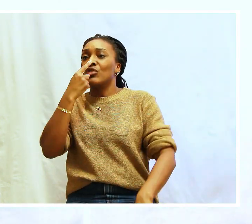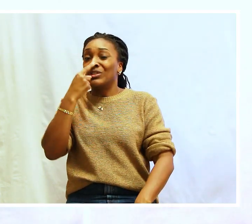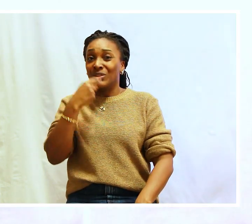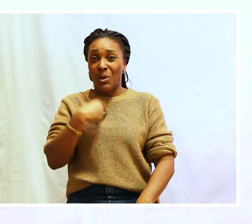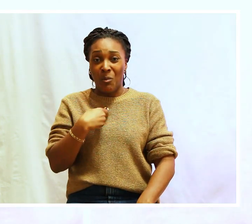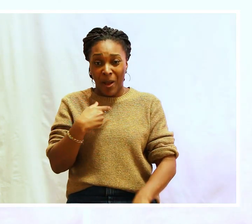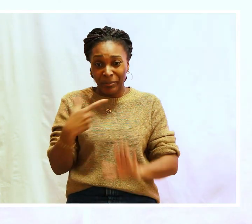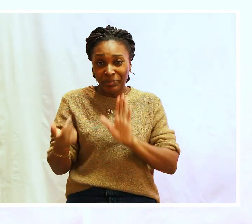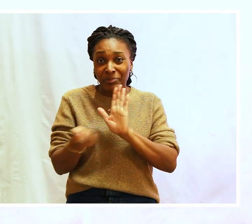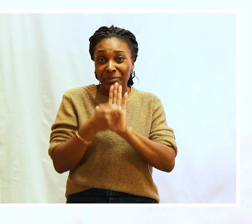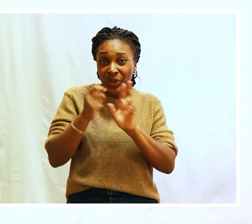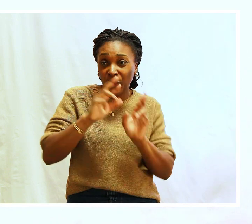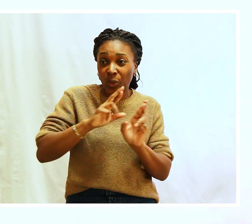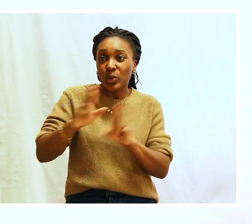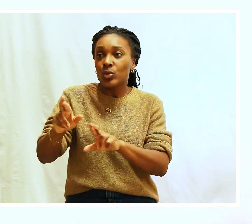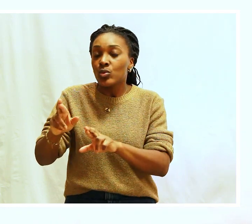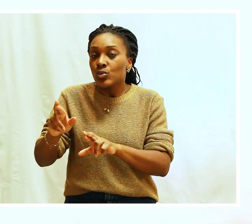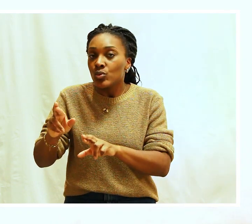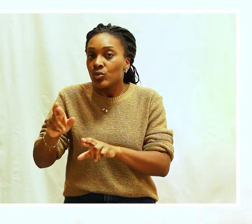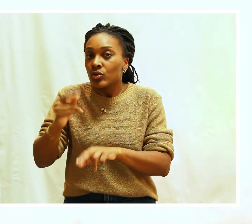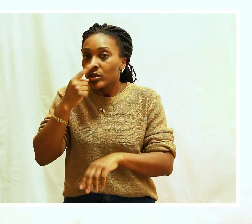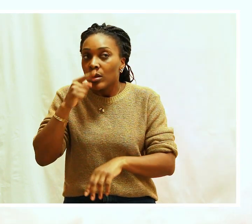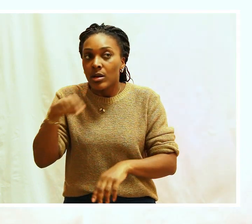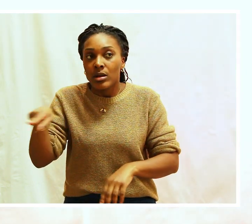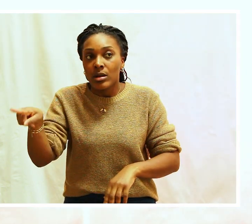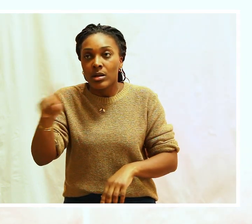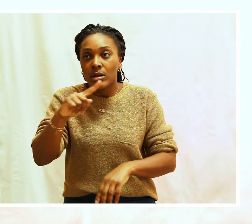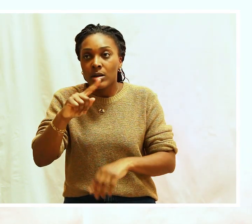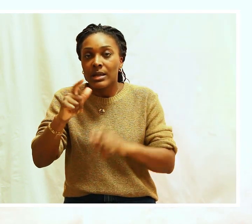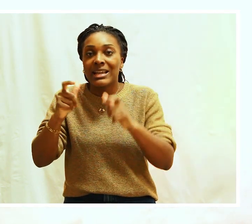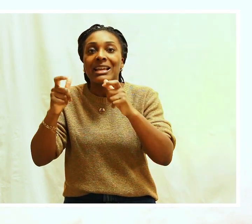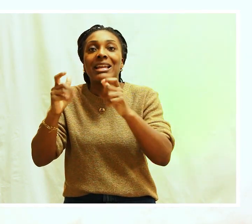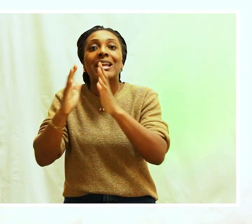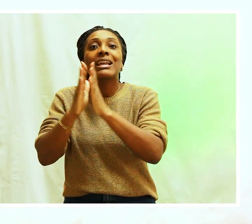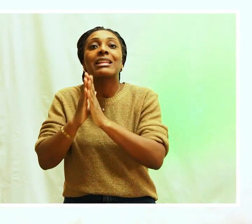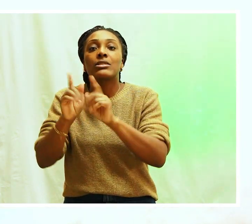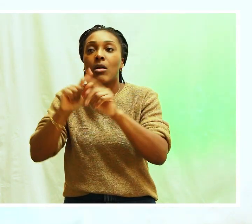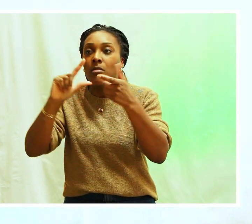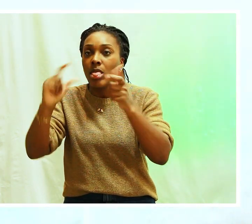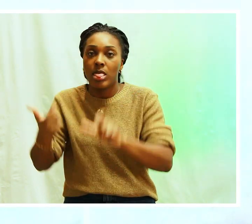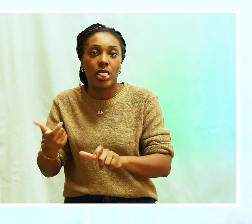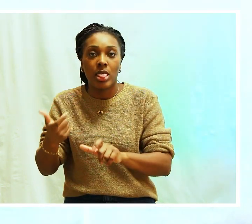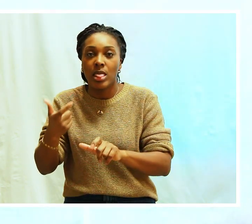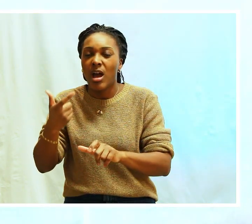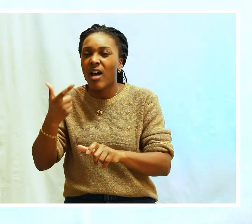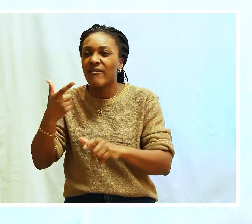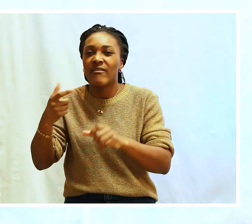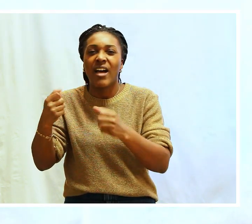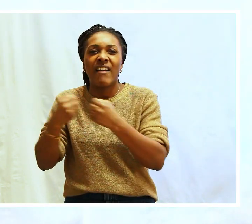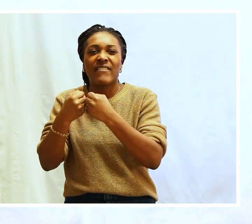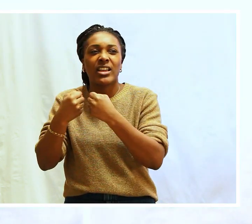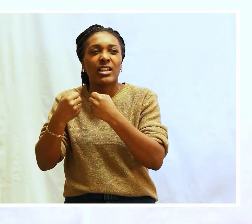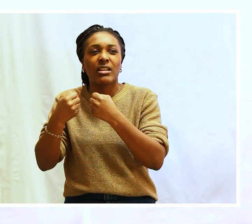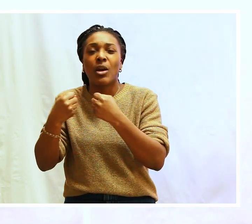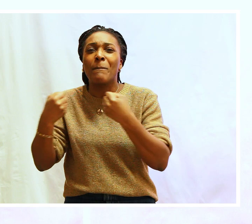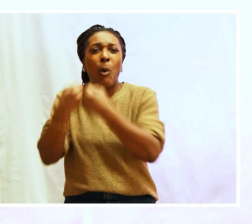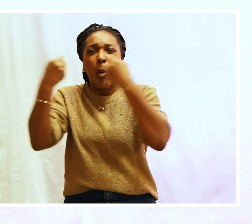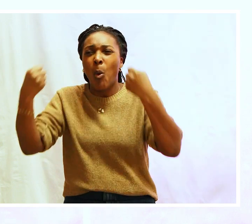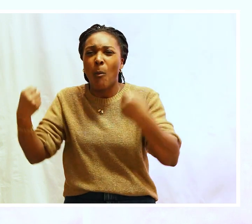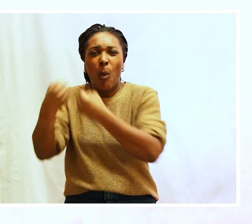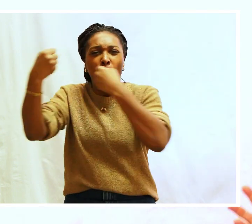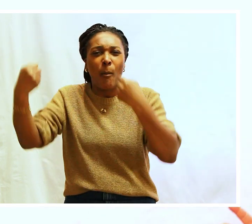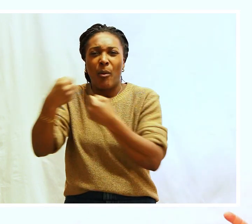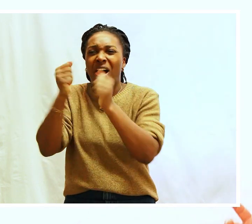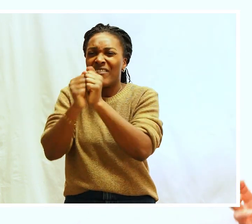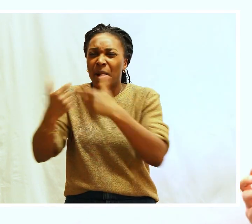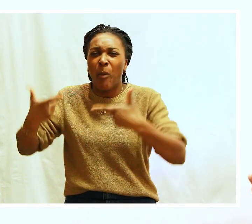je vais venir vous voir, je vais trouver une église qui est en morceaux en fait, complètement divisée, cassée, avec des hommes, des femmes qui sont de